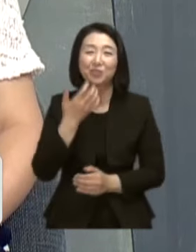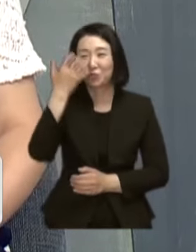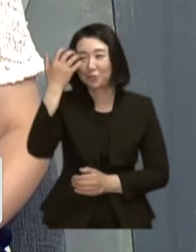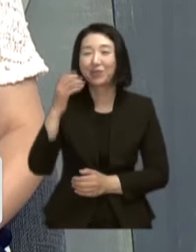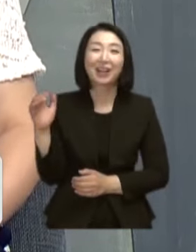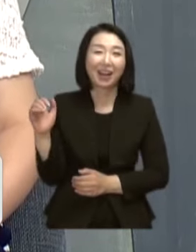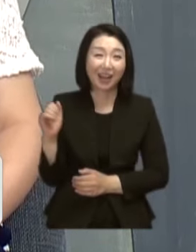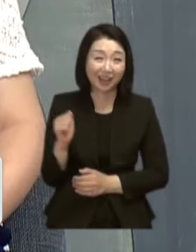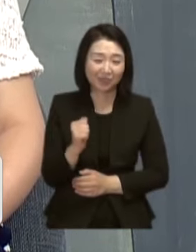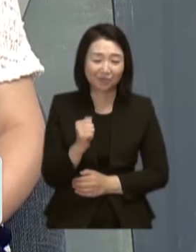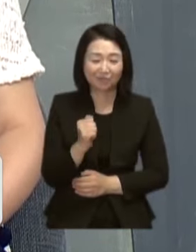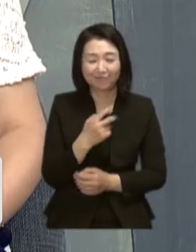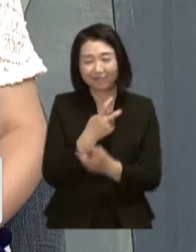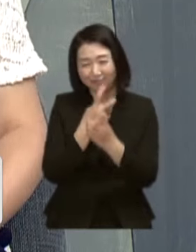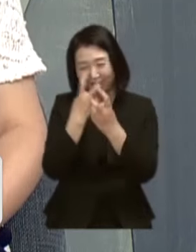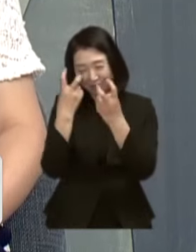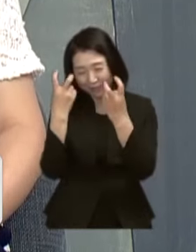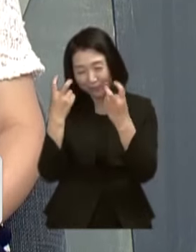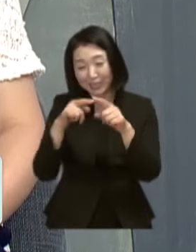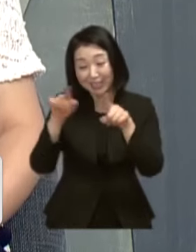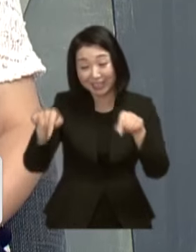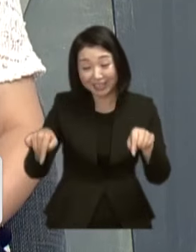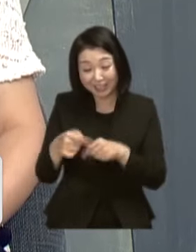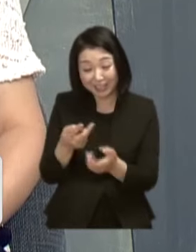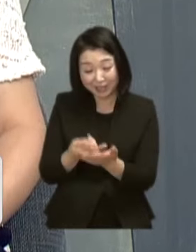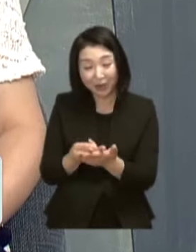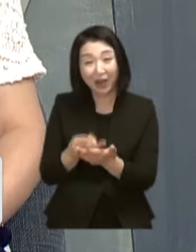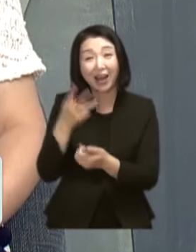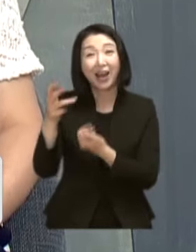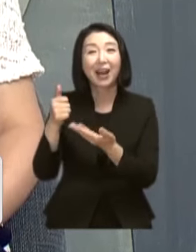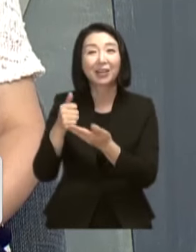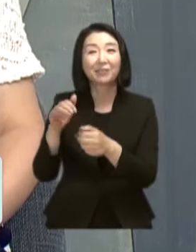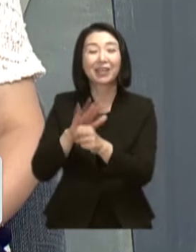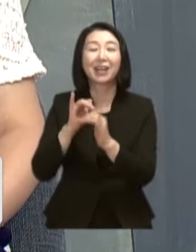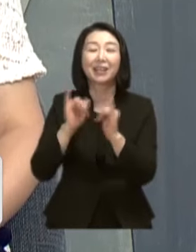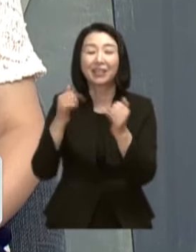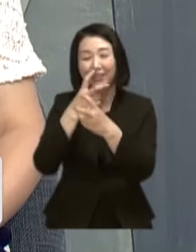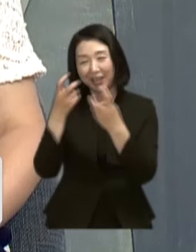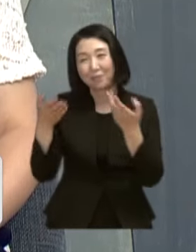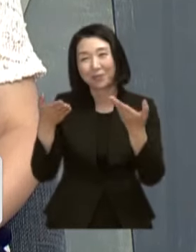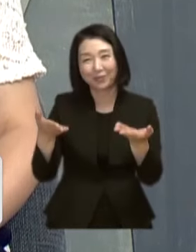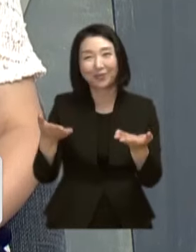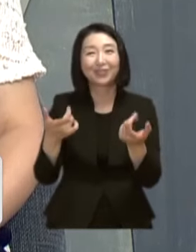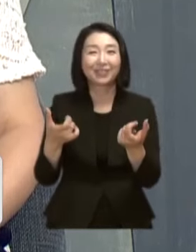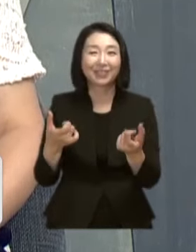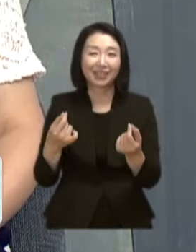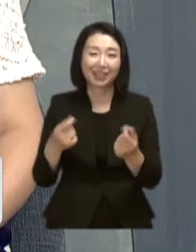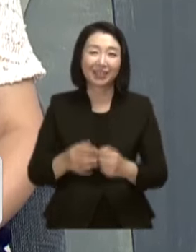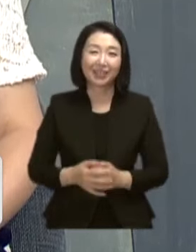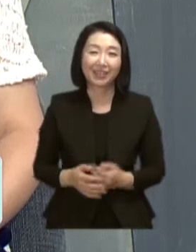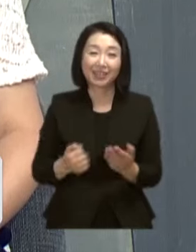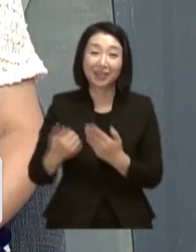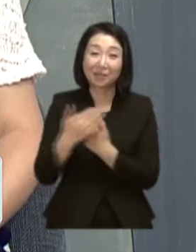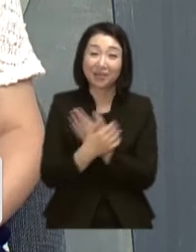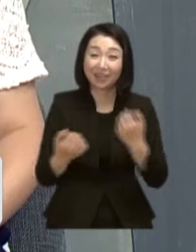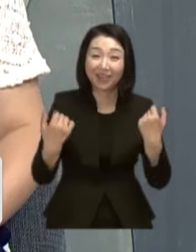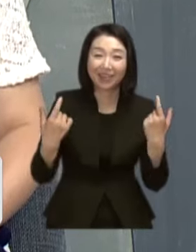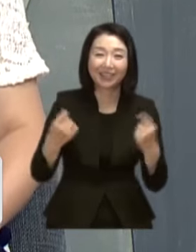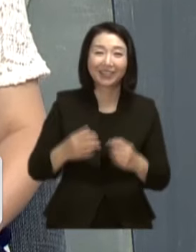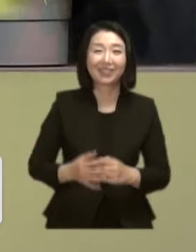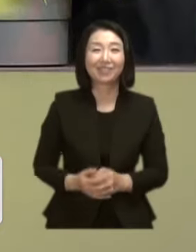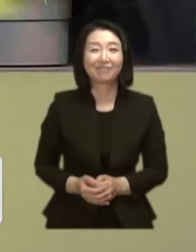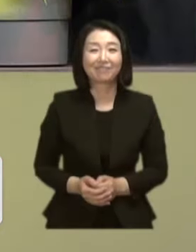가지고 주무시는 자리가 또 하나님이 사랑하는 자에게 잠을 주시는 자리가 되는 것 같고 그래서 이렇게 건강하시구나